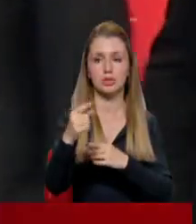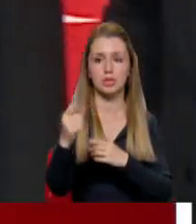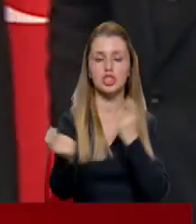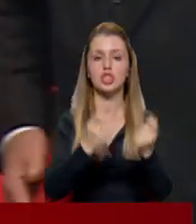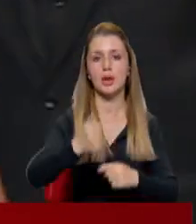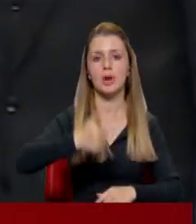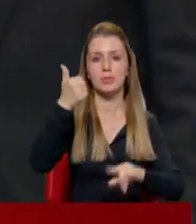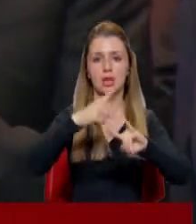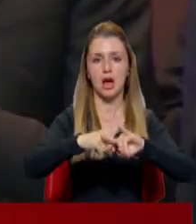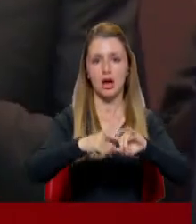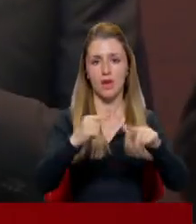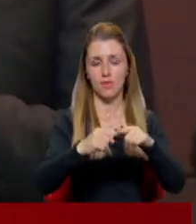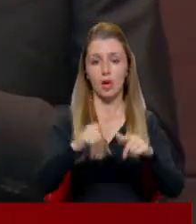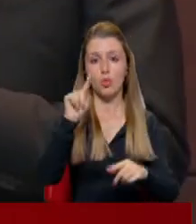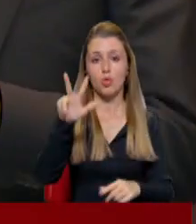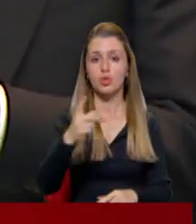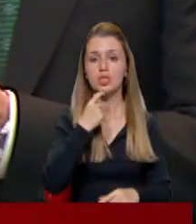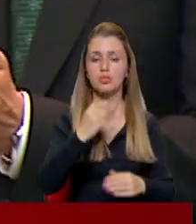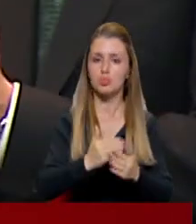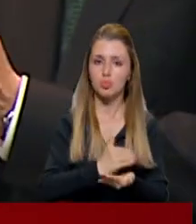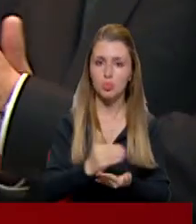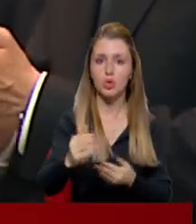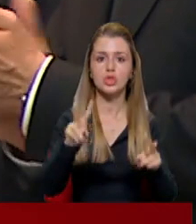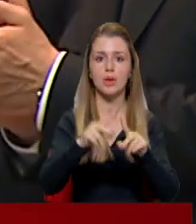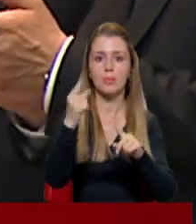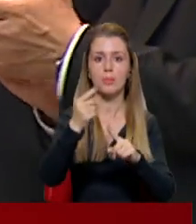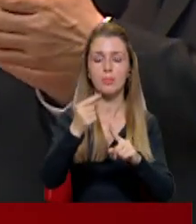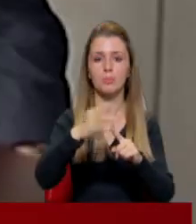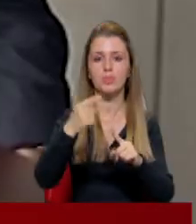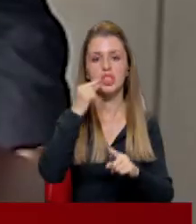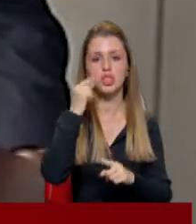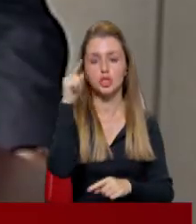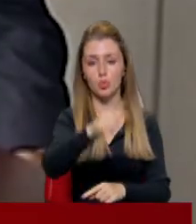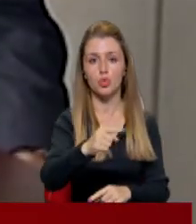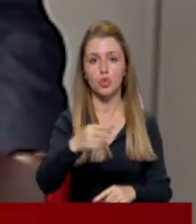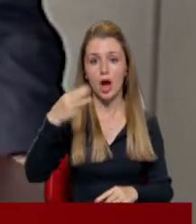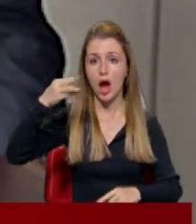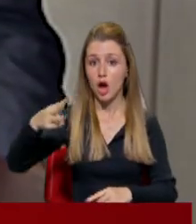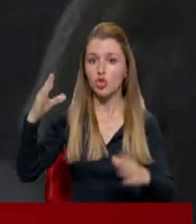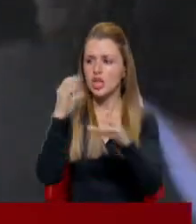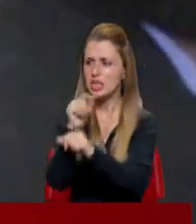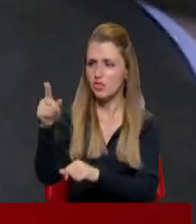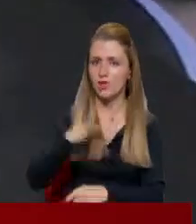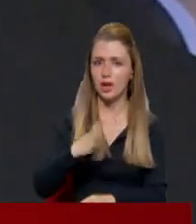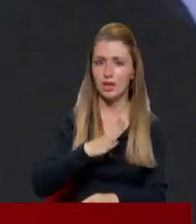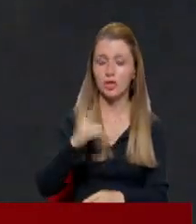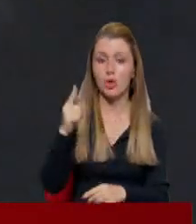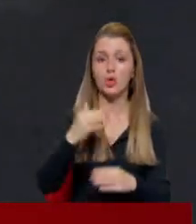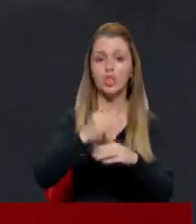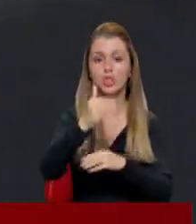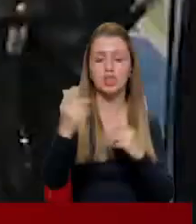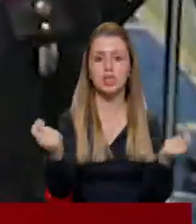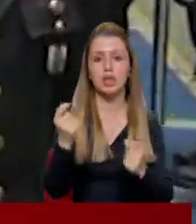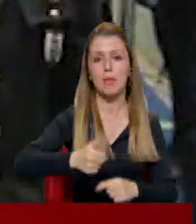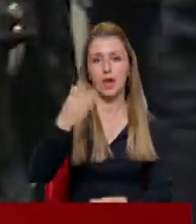Hakan Fidan 13 yıl boyunca milli istihbaratın başındaki isimdi Erdoğan sır küpüm demişti Hakan Fidan artık Dışişleri